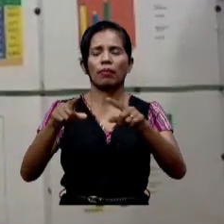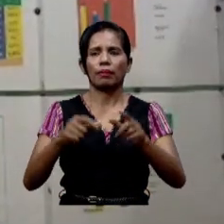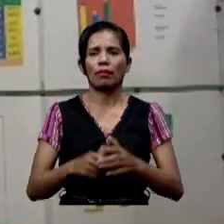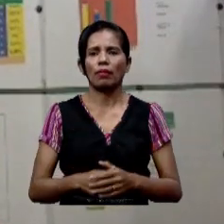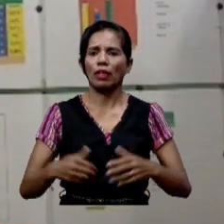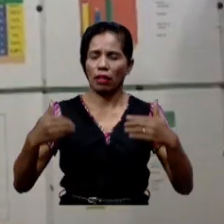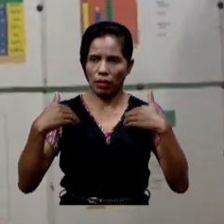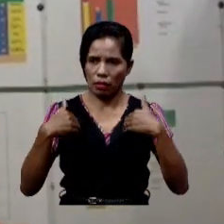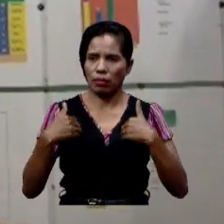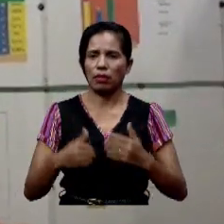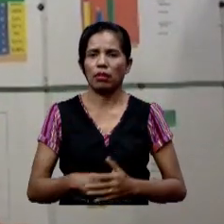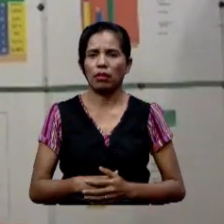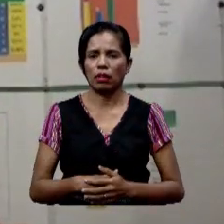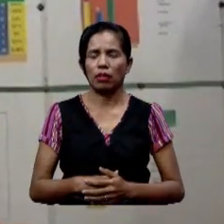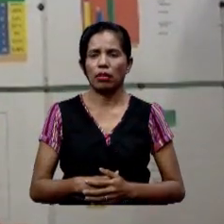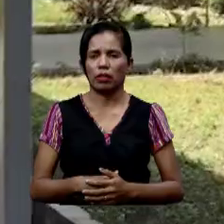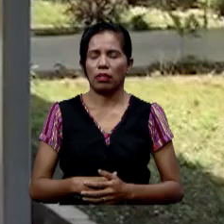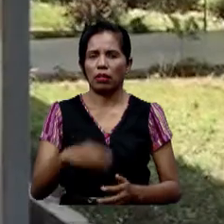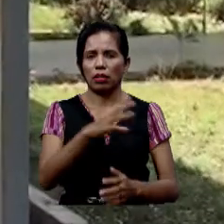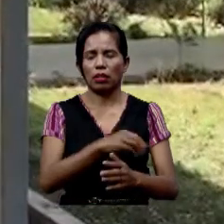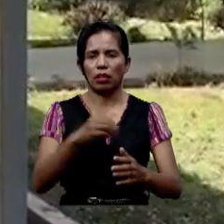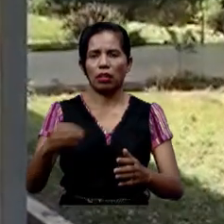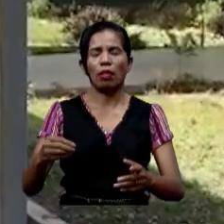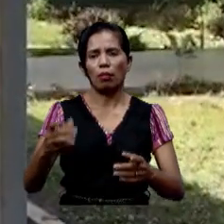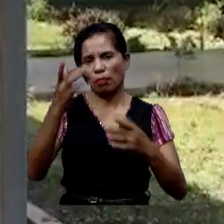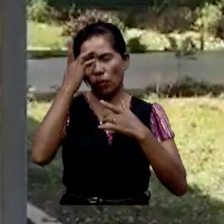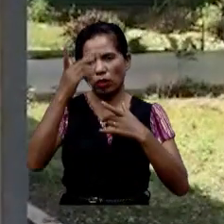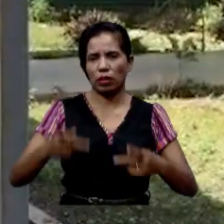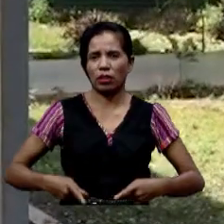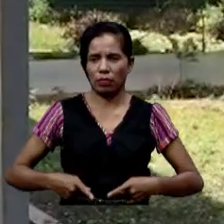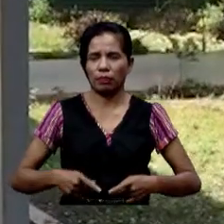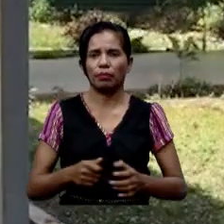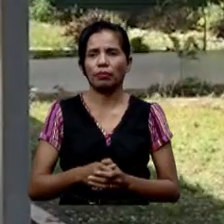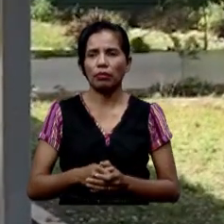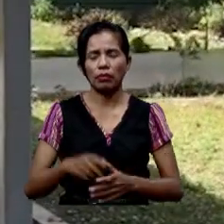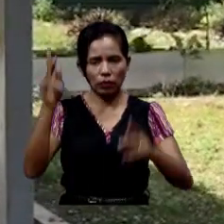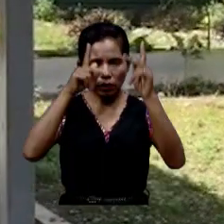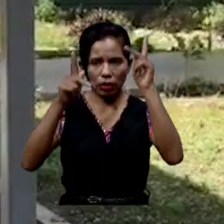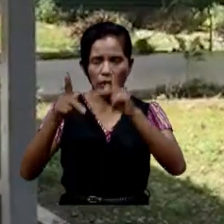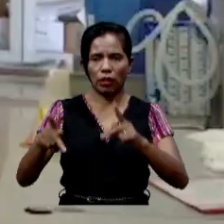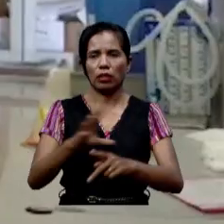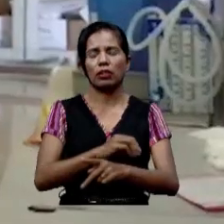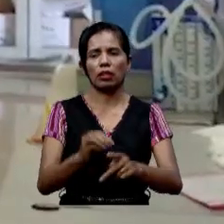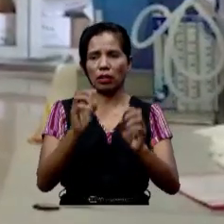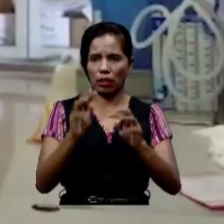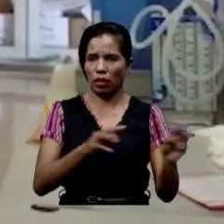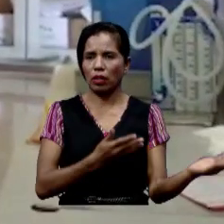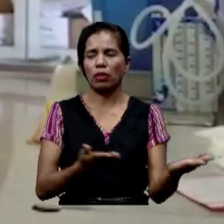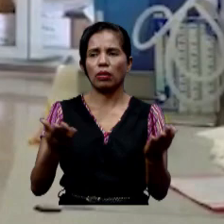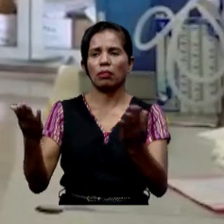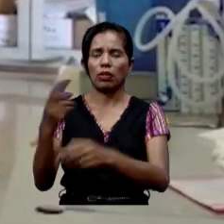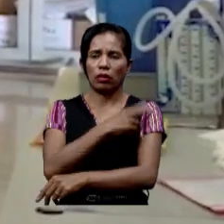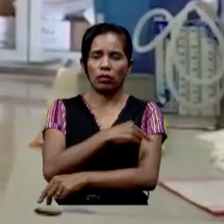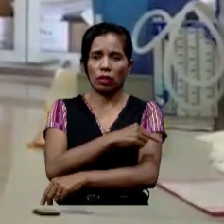mos estomaka bolu gastritis mas ko ne caso acidente balon ne be grave obrigado transfere ba hospital